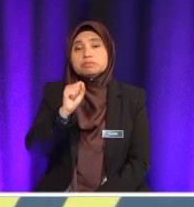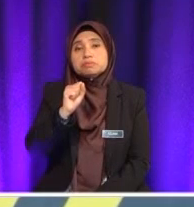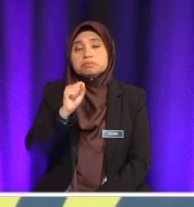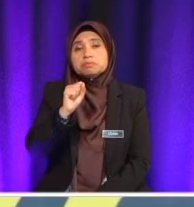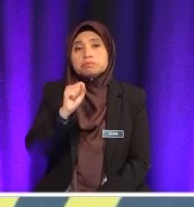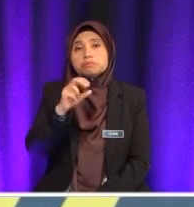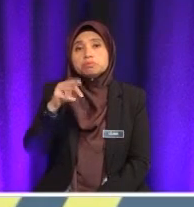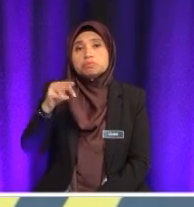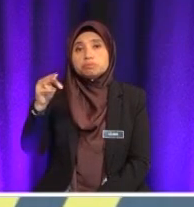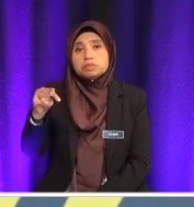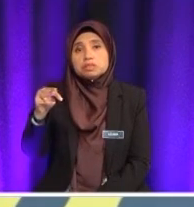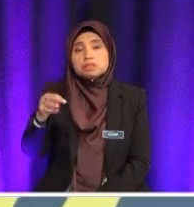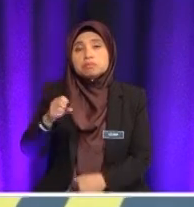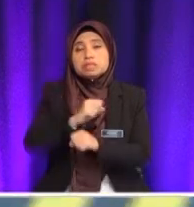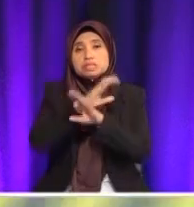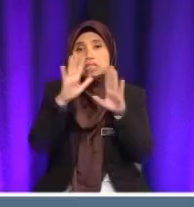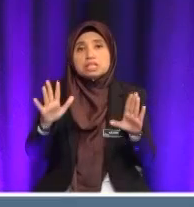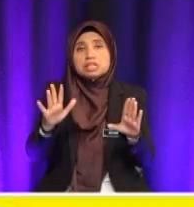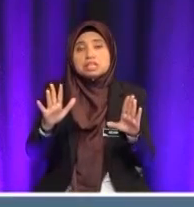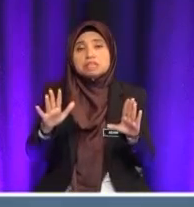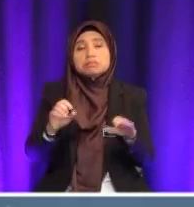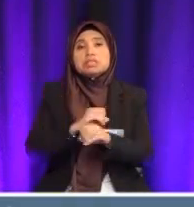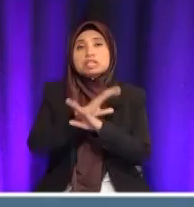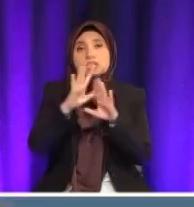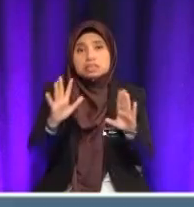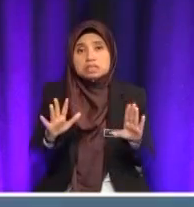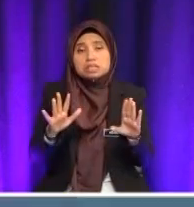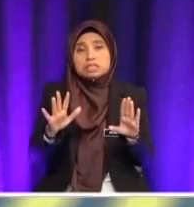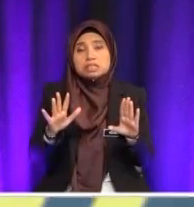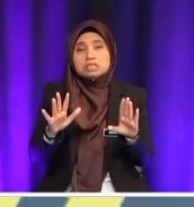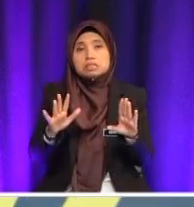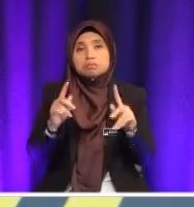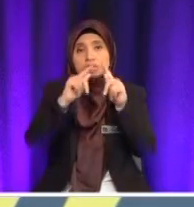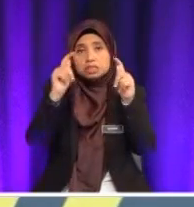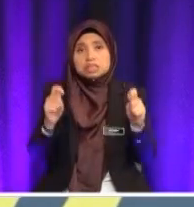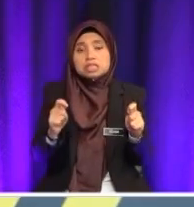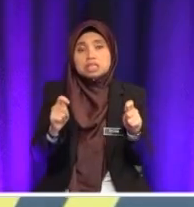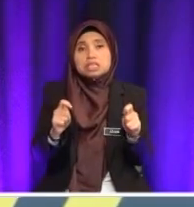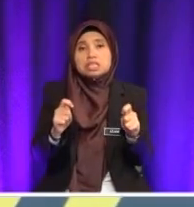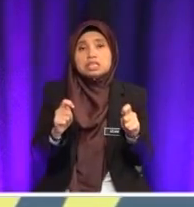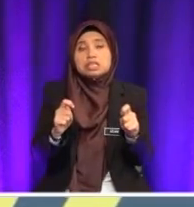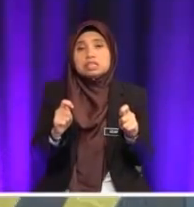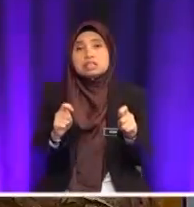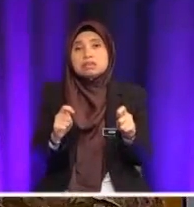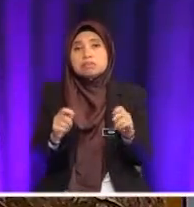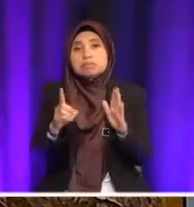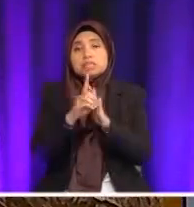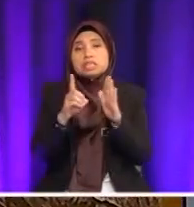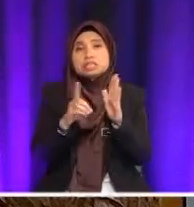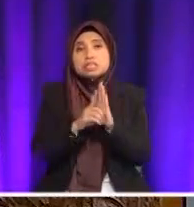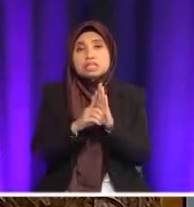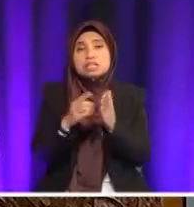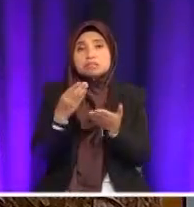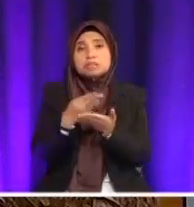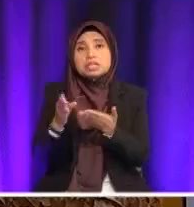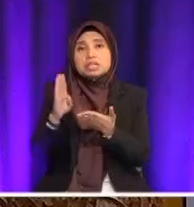murid menerangkan menjelaskan atau mentaksi sesuatu perkara yang dikehendaki berdasarkan pada soal dan